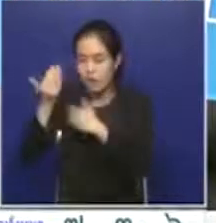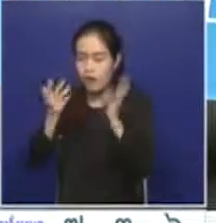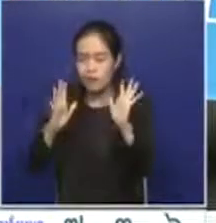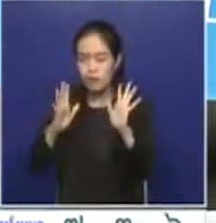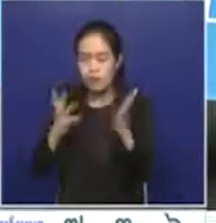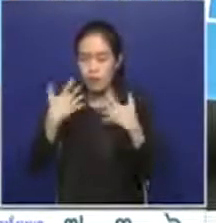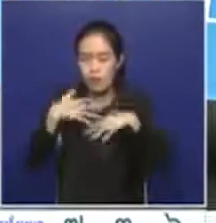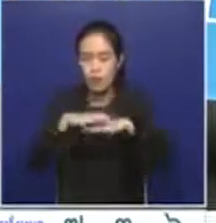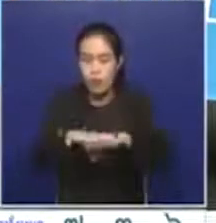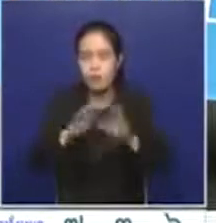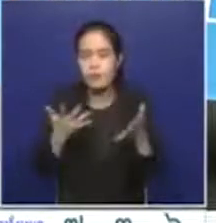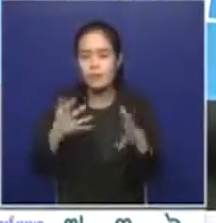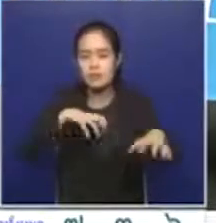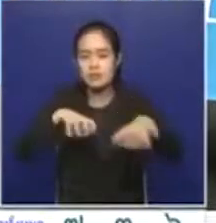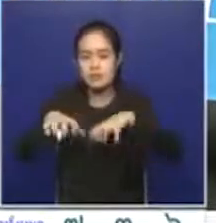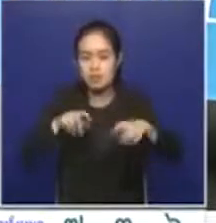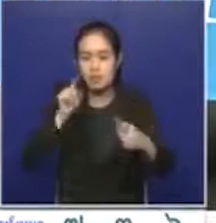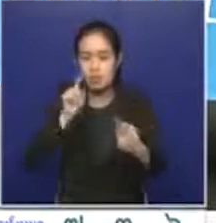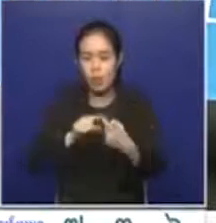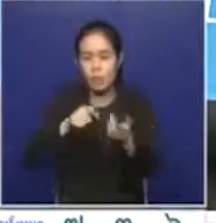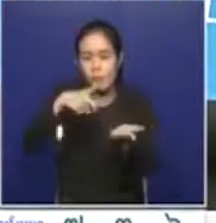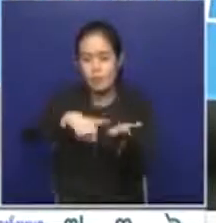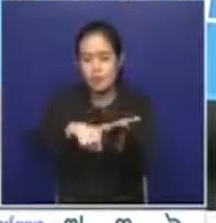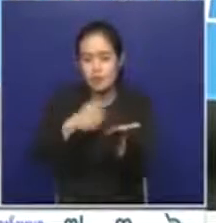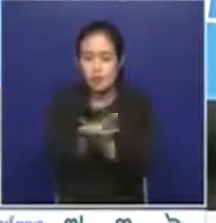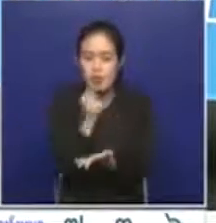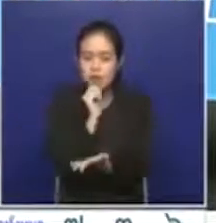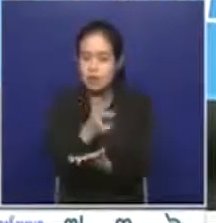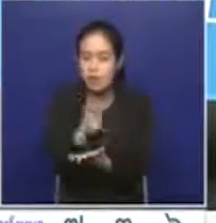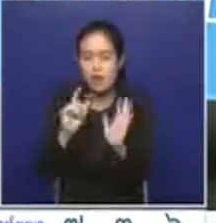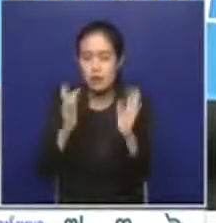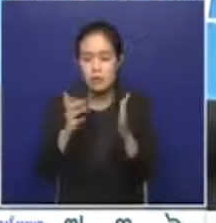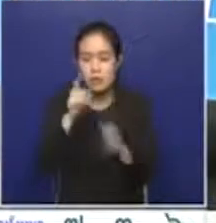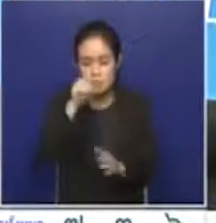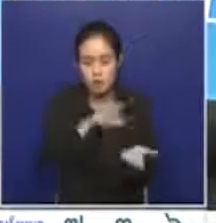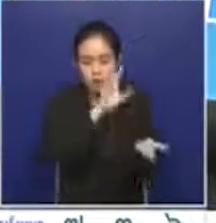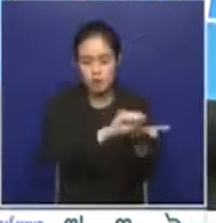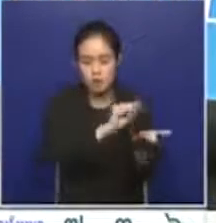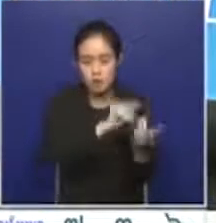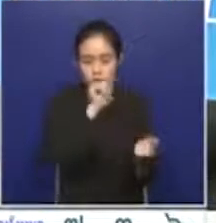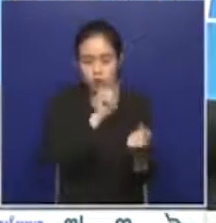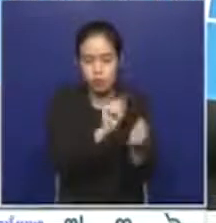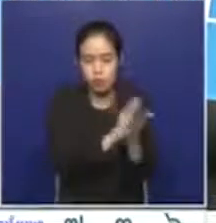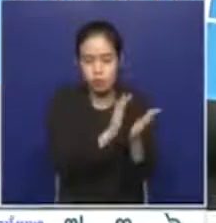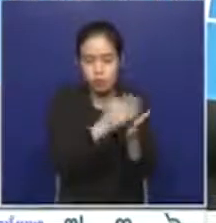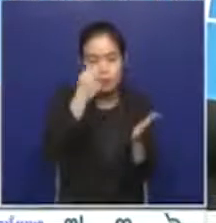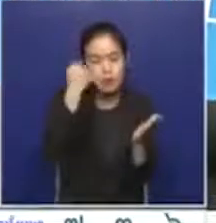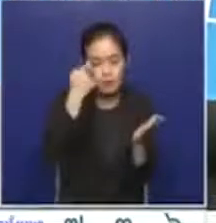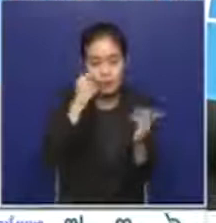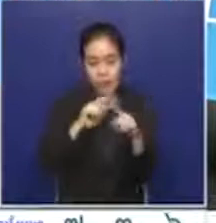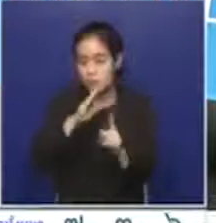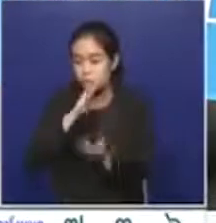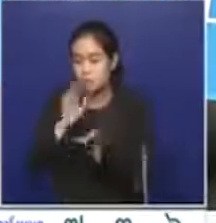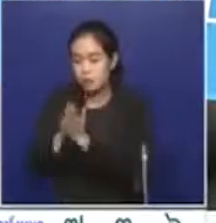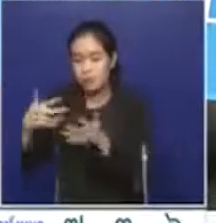รเลยไม่มีพัฒนาการในการร่วมมือทางด้านการบริหารภาษีที่ดีก็อาจจะถูกโยกย้ายเข้าไปอยู่บัญชีสีดำในเวลาเดียวกันถ้ากลุ่ม